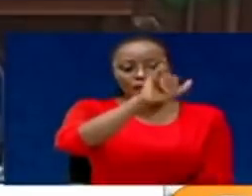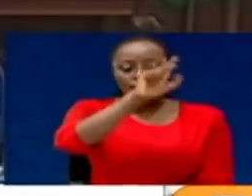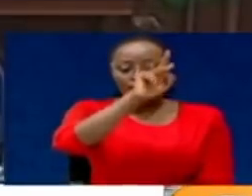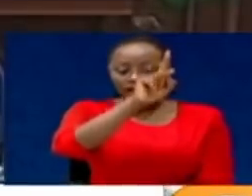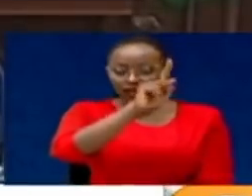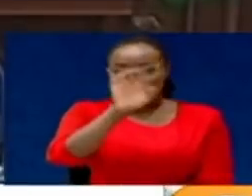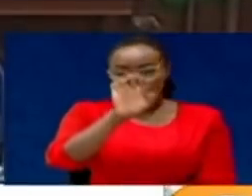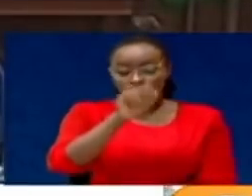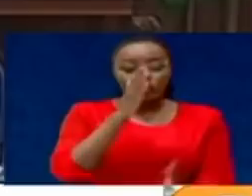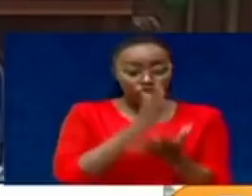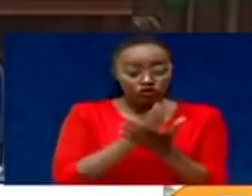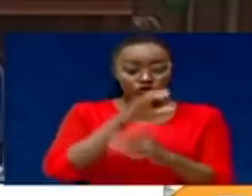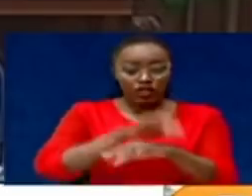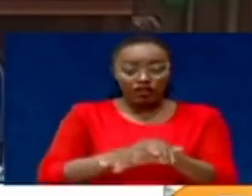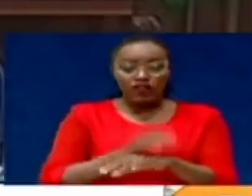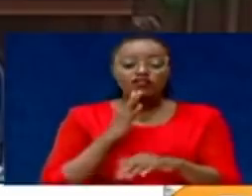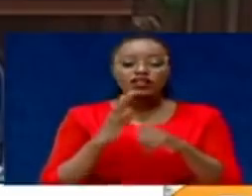Ogada, it is true that you received